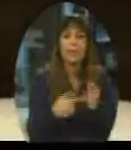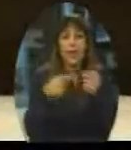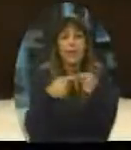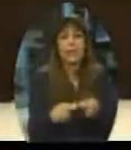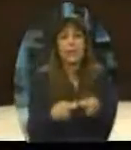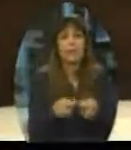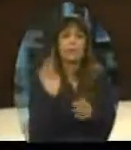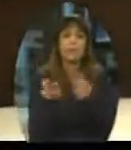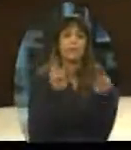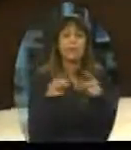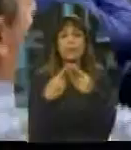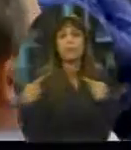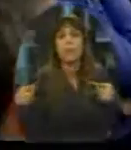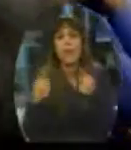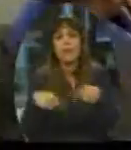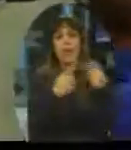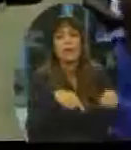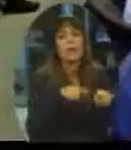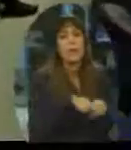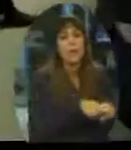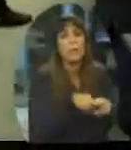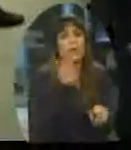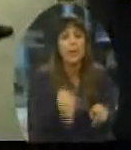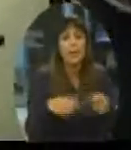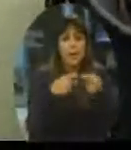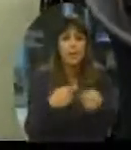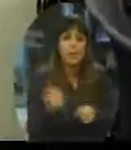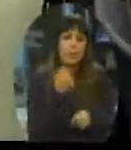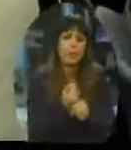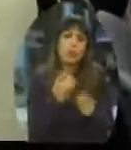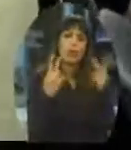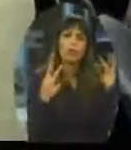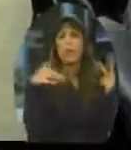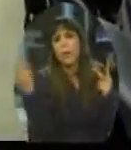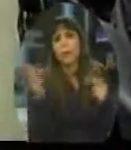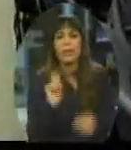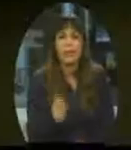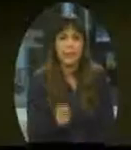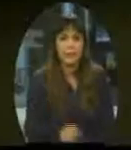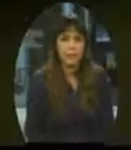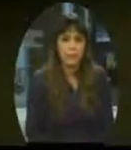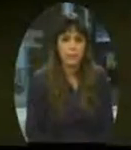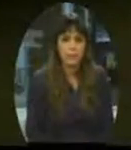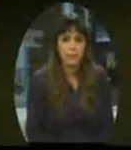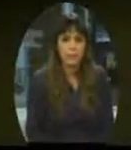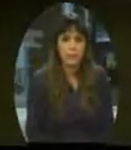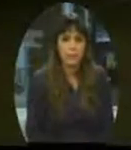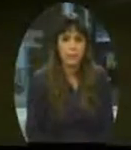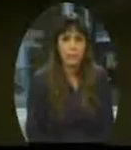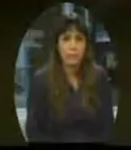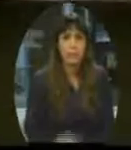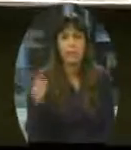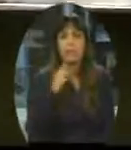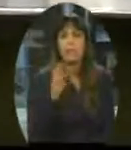ועדות במקביל. חוץ מזה, לחברי הכנסת יש גם פעילות חשובה מחוץ למשכן. אז יכול להיות שצריך לעשות שינוי מבני